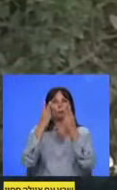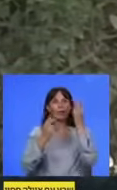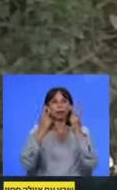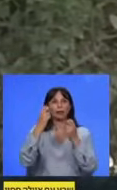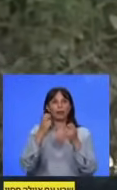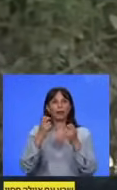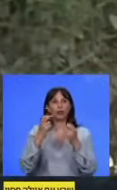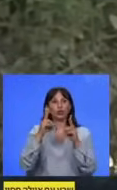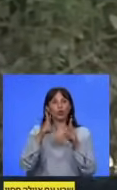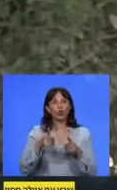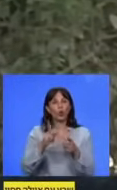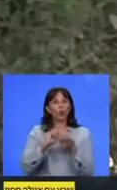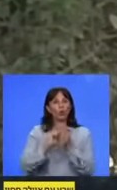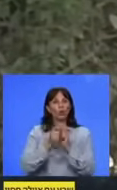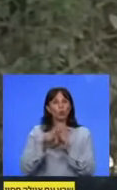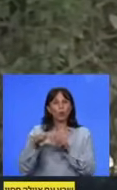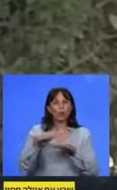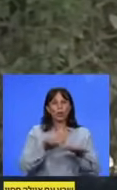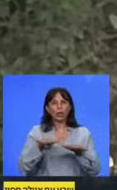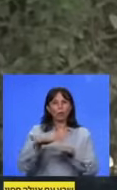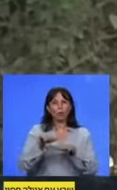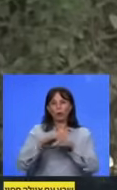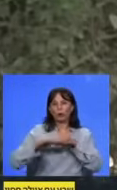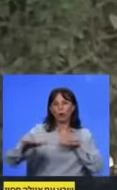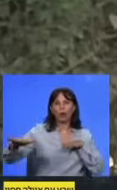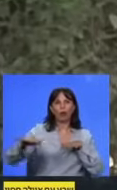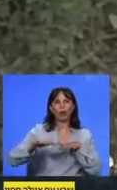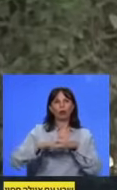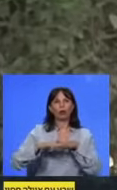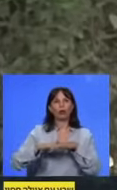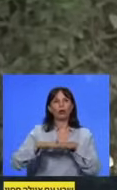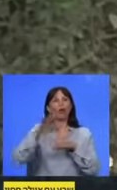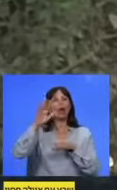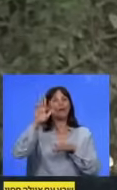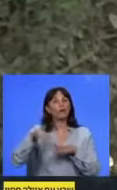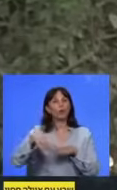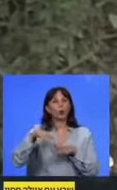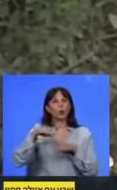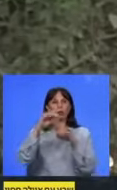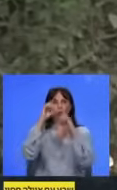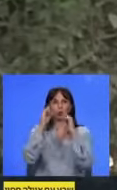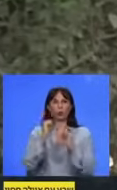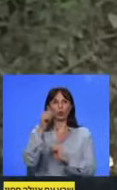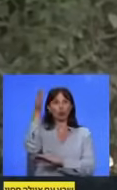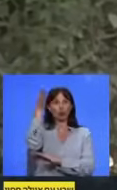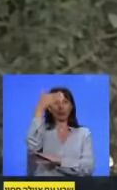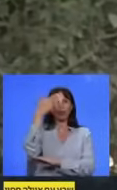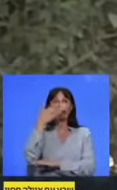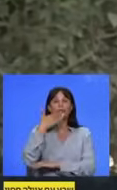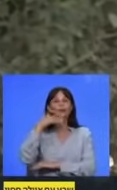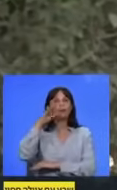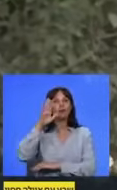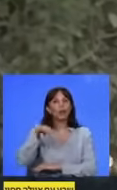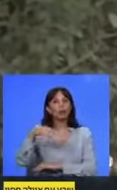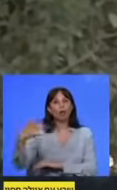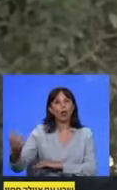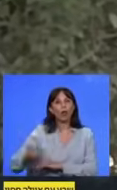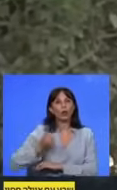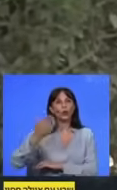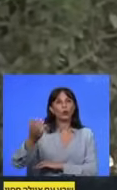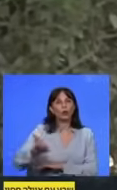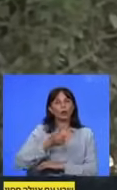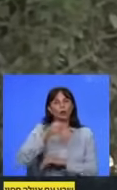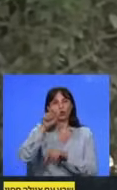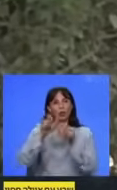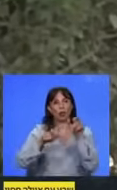שעשוי היה לשנות את פני התמרון הקרקעי ואף את ביטחונה של מדינת ישראל ושל החטופים ושל בכירים